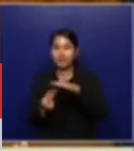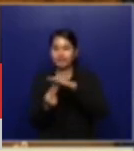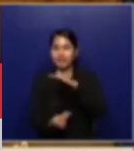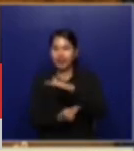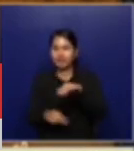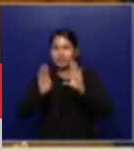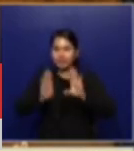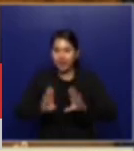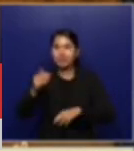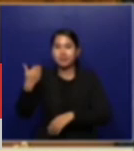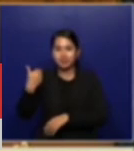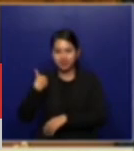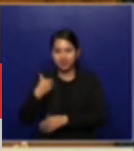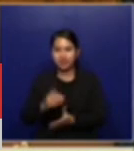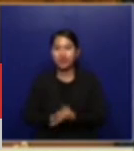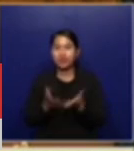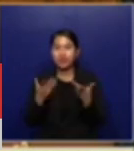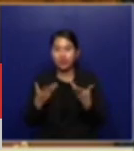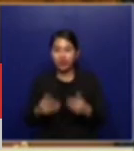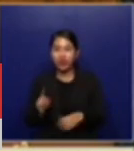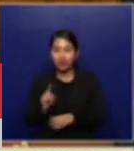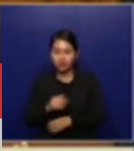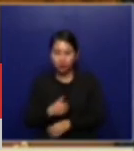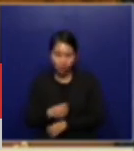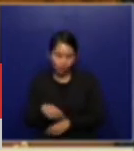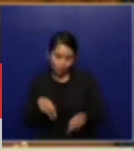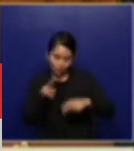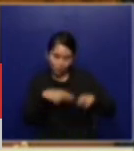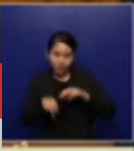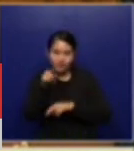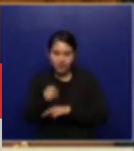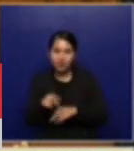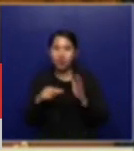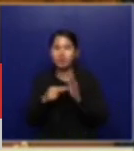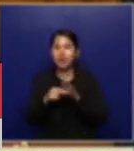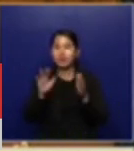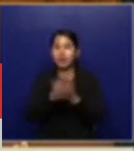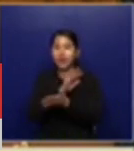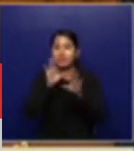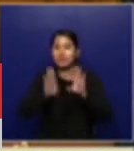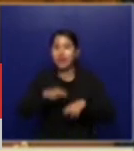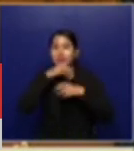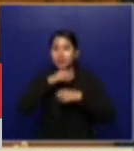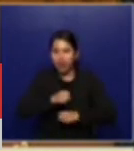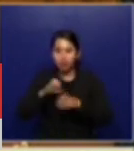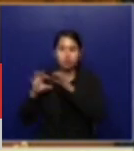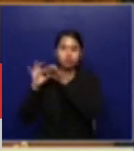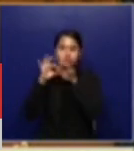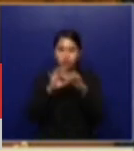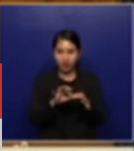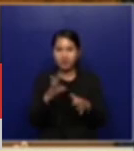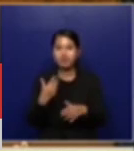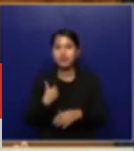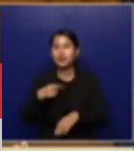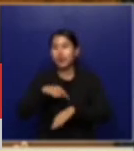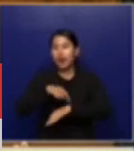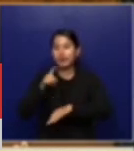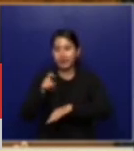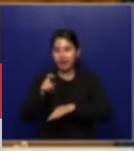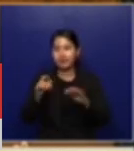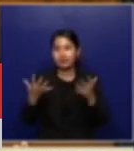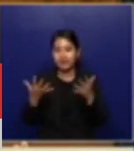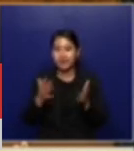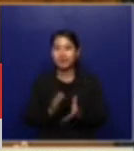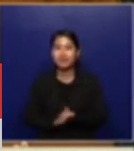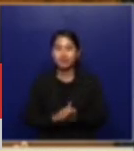แล้วแล้วก็ได้ดูจากพื้นที่จริงก็เอาแบบเก่าที่มีเอามาปรับนิดหน่อยฉะนั้นตรงนี้ก็จะไม่เสียเวลาขั้นตอ